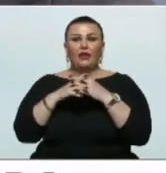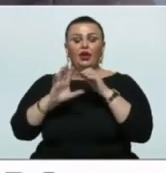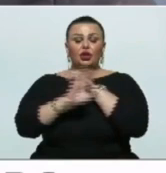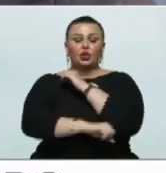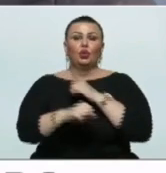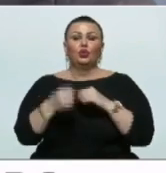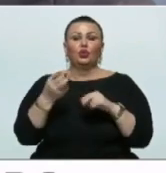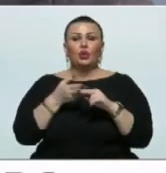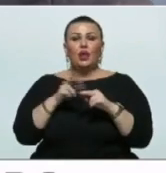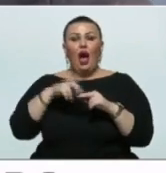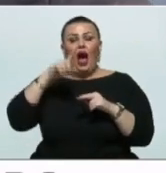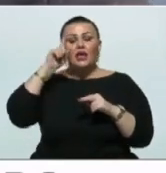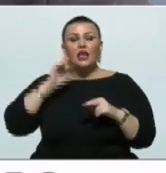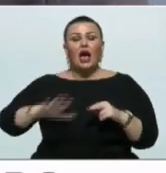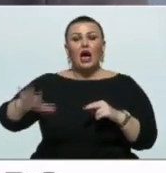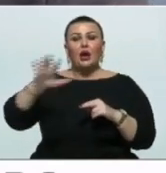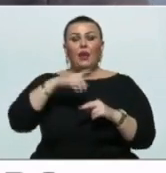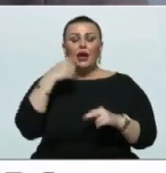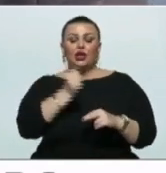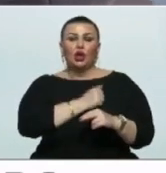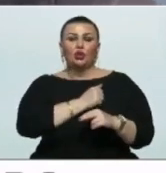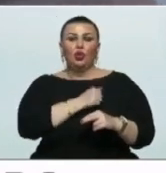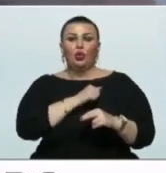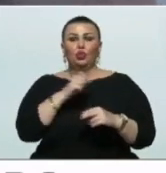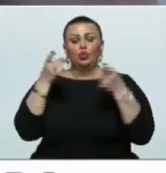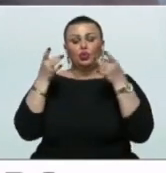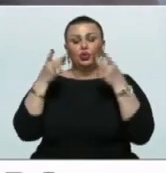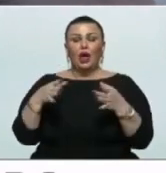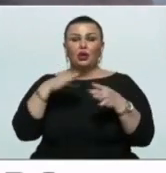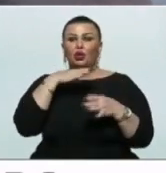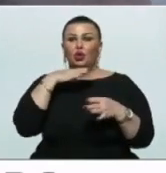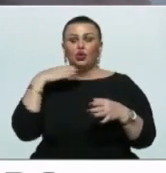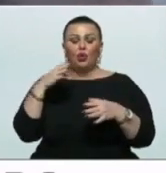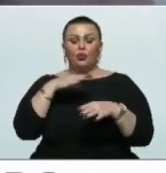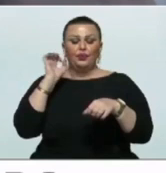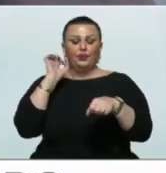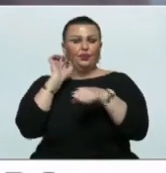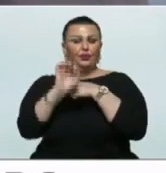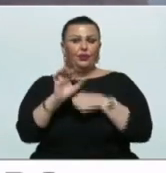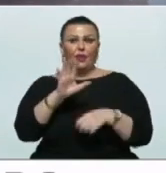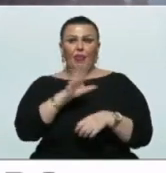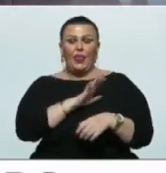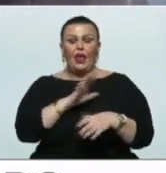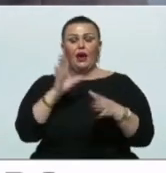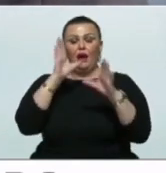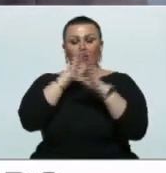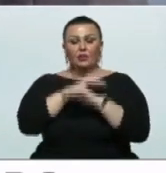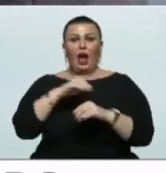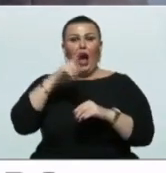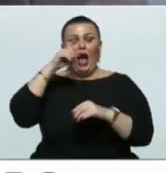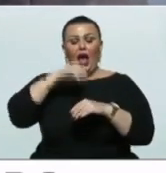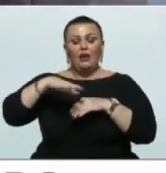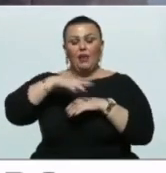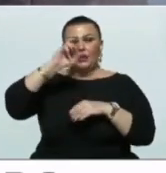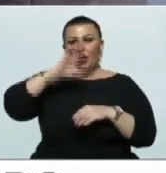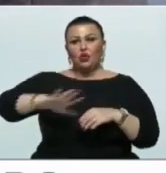sonunda Azerbaycan ordusu sahada çok büyük başarılar elde etti. Ve Ermenistan devleti de